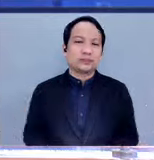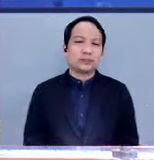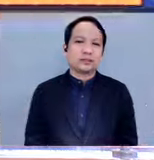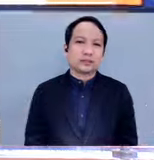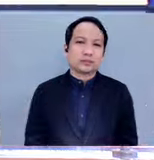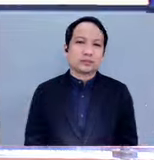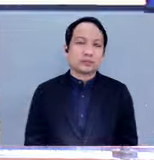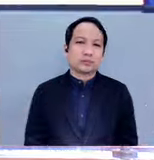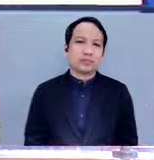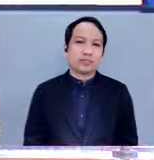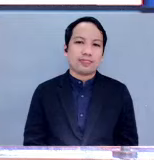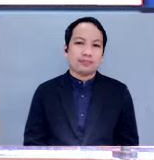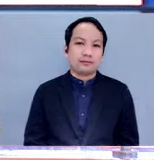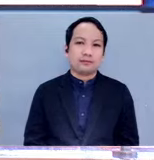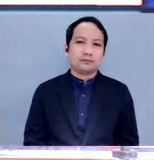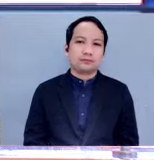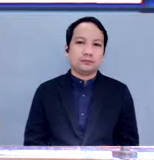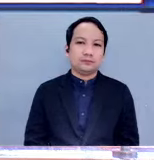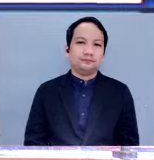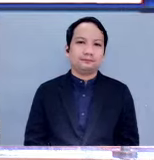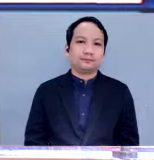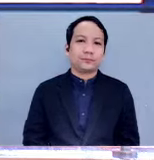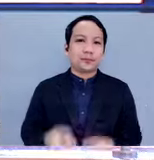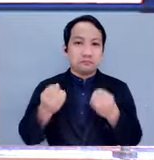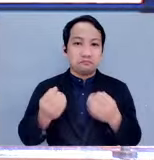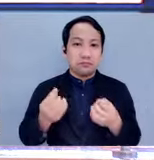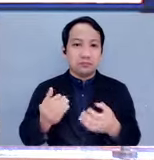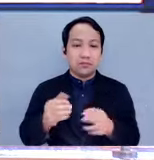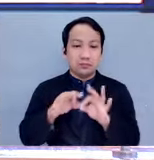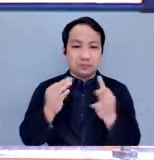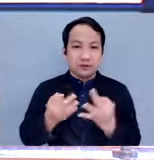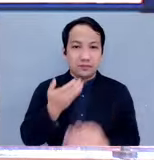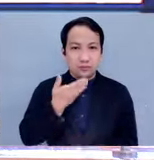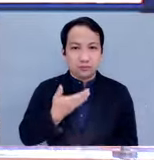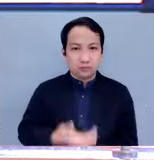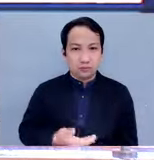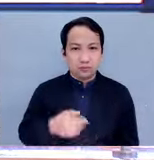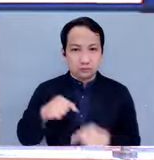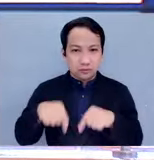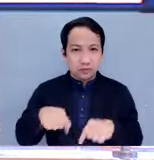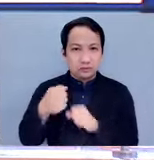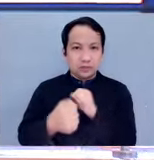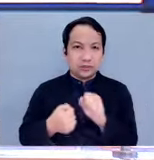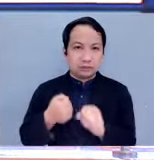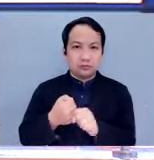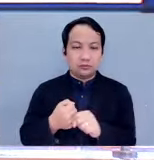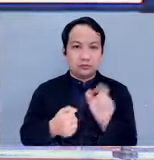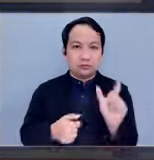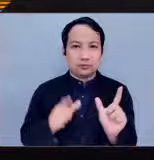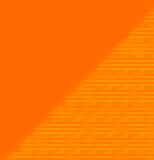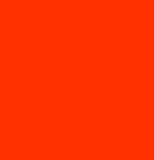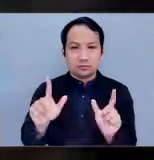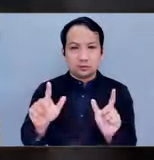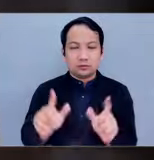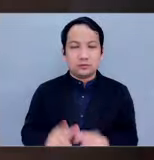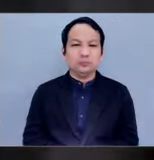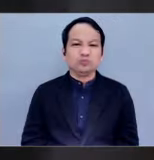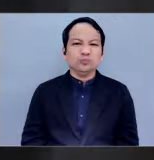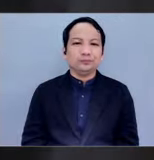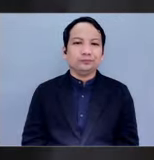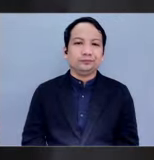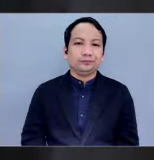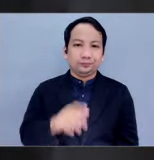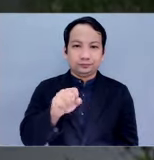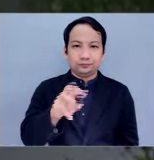Mas dumami ang pamilyang nakaranas ng gutom sa bansa sa pagtatapos ng taong 2023. Base sa SWS